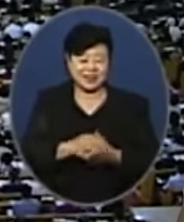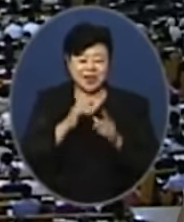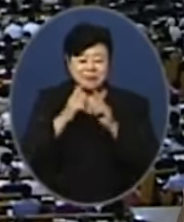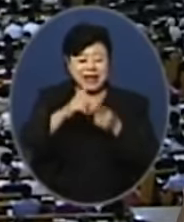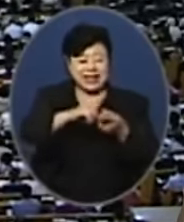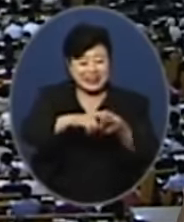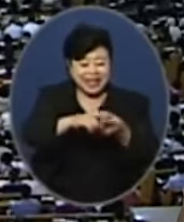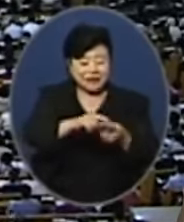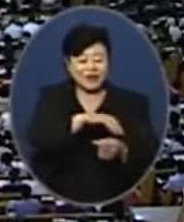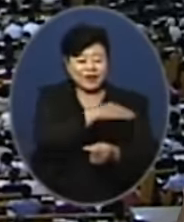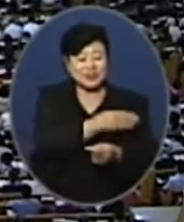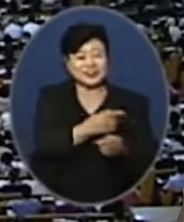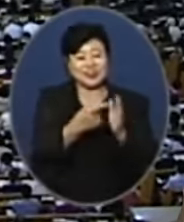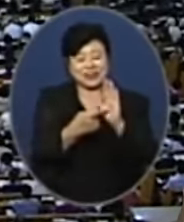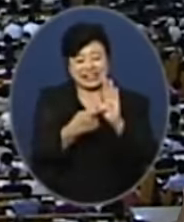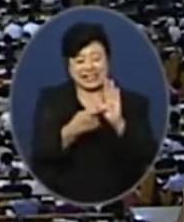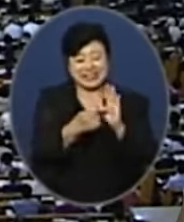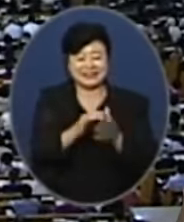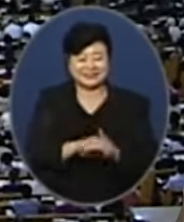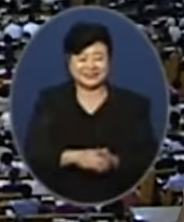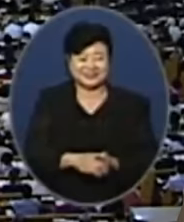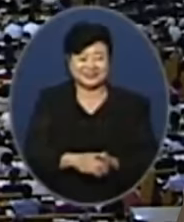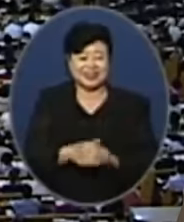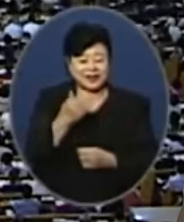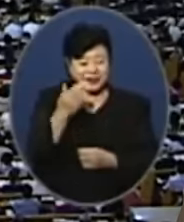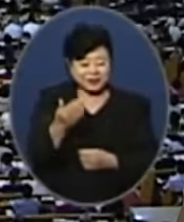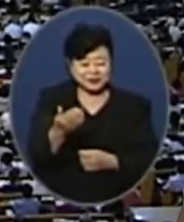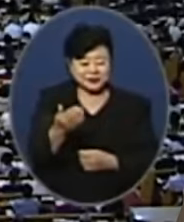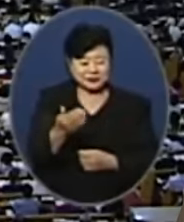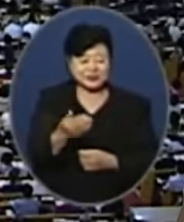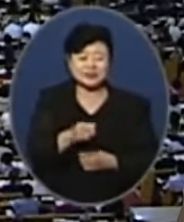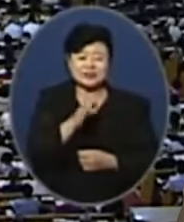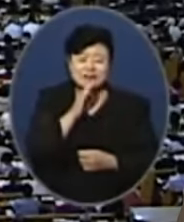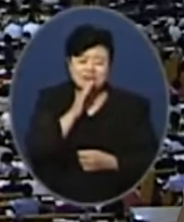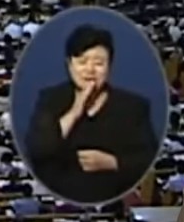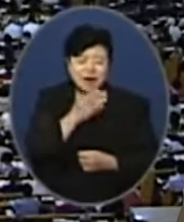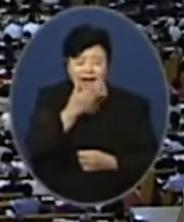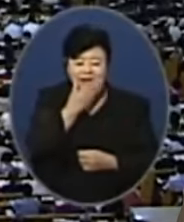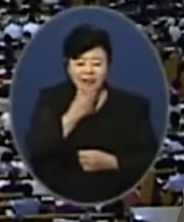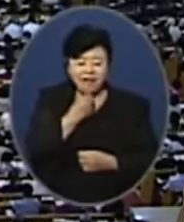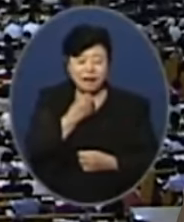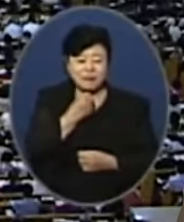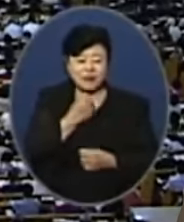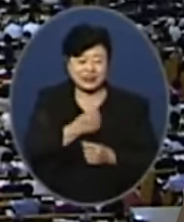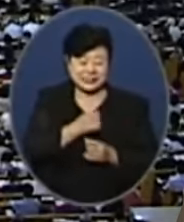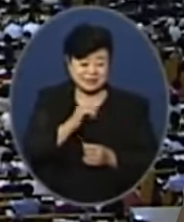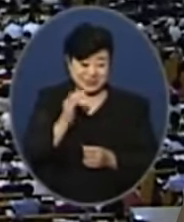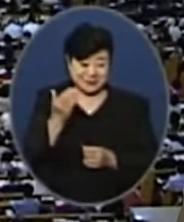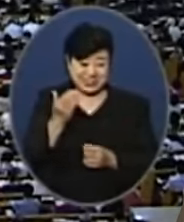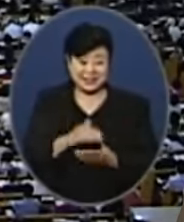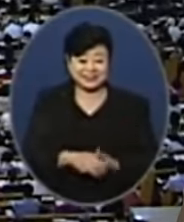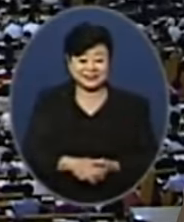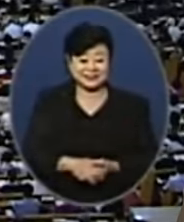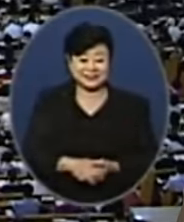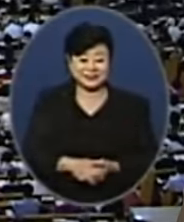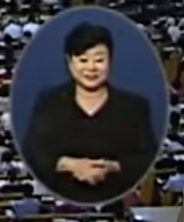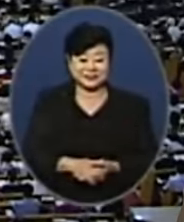말이 능력을 나타내기 때문에 여러분 정말 말이 중요하다는 것을 잊지 마시기 바랍니다.